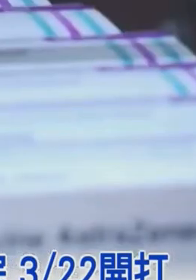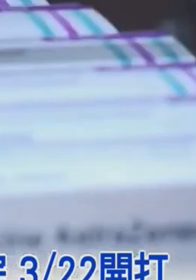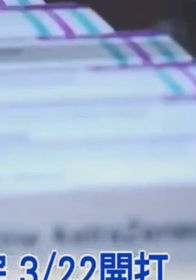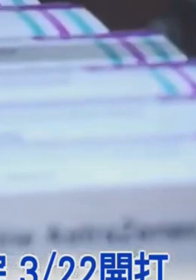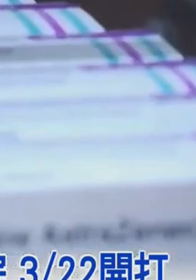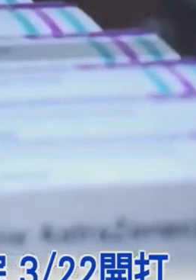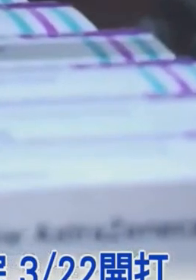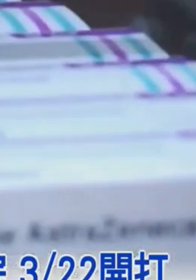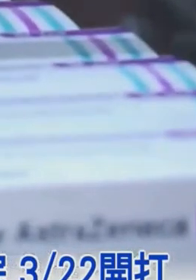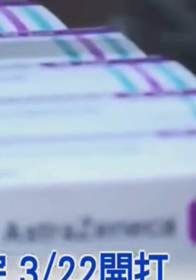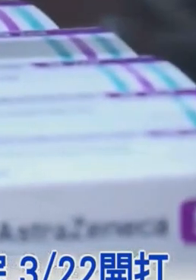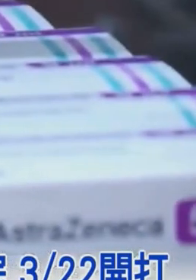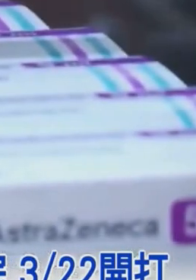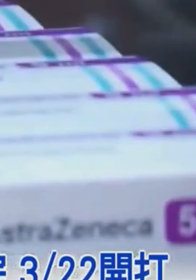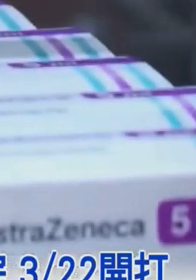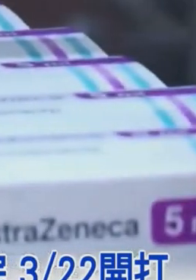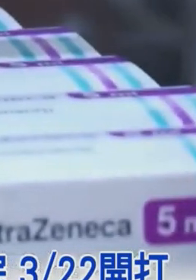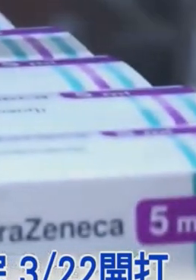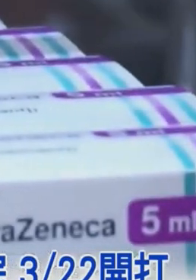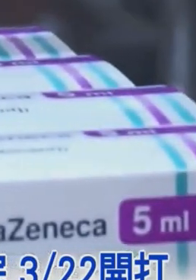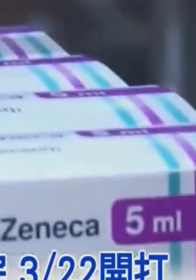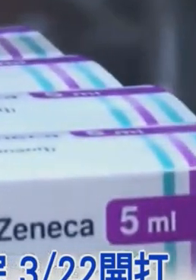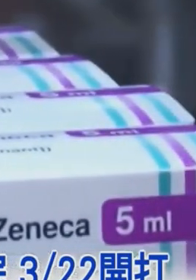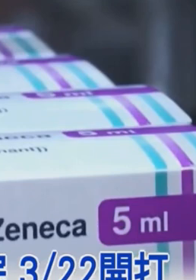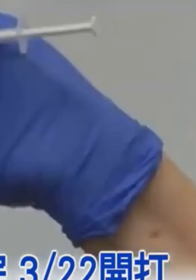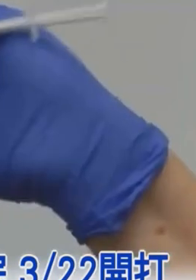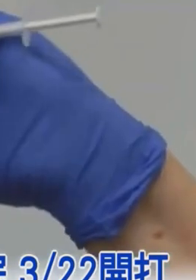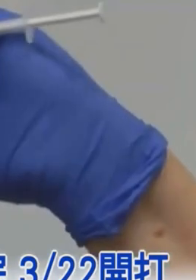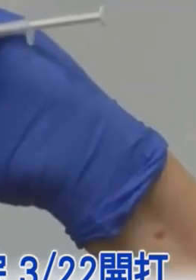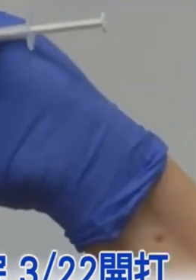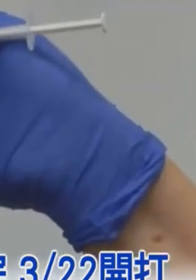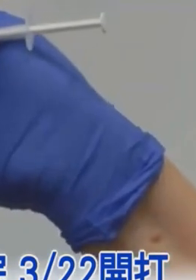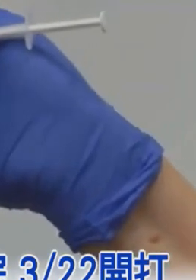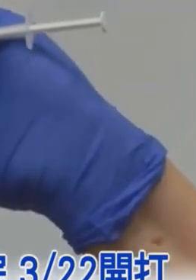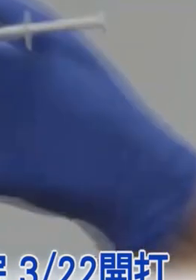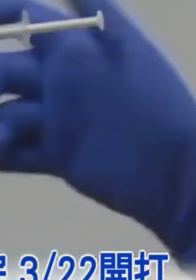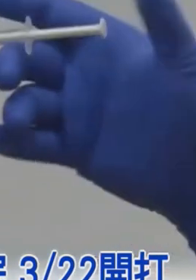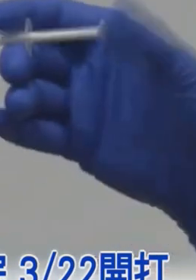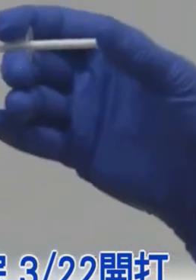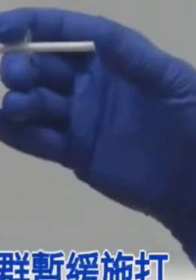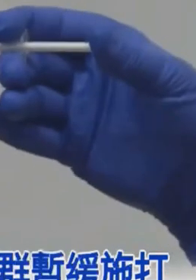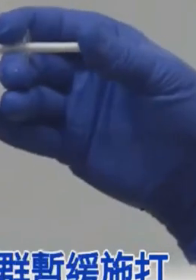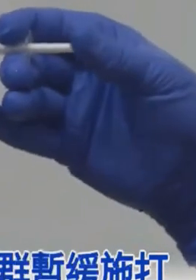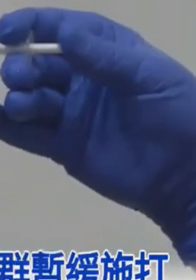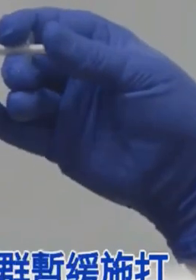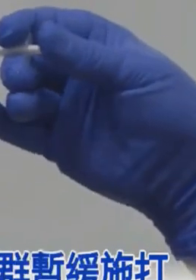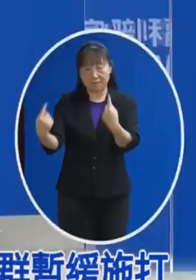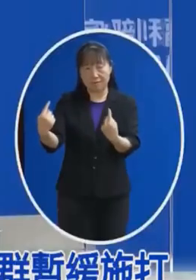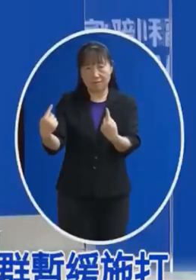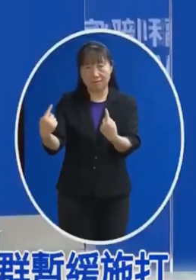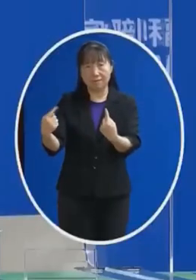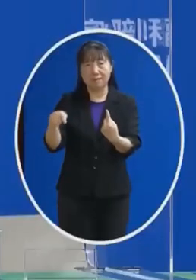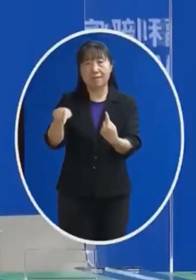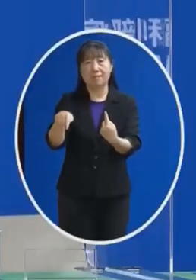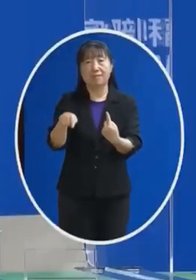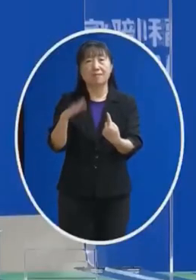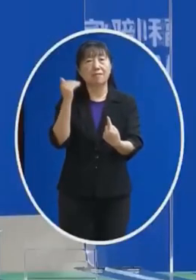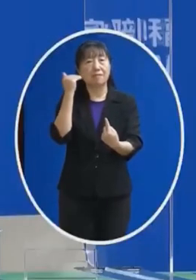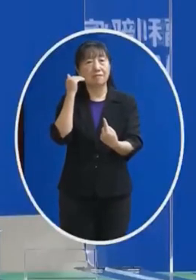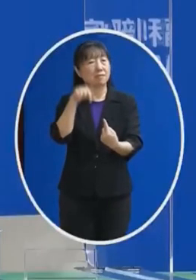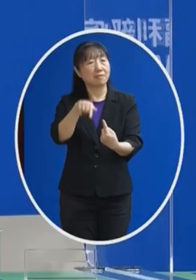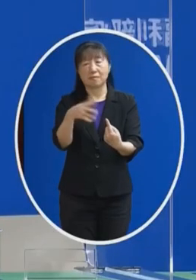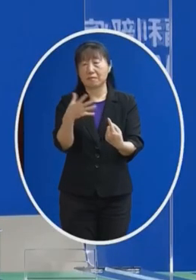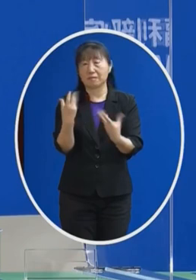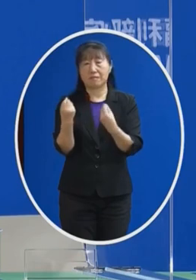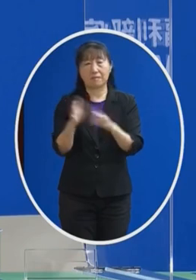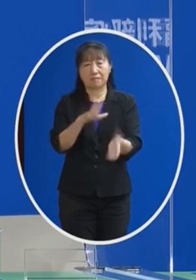虽然 AZ 疫苗欧洲十国已经恢复接种，但血栓案例层出不穷，引发争议。 没有证据显